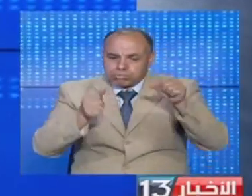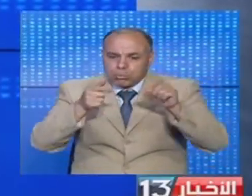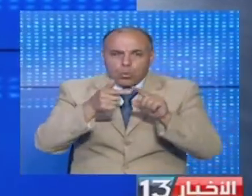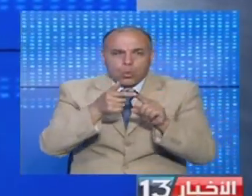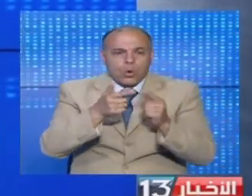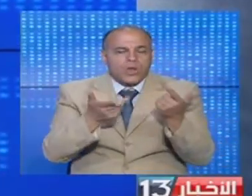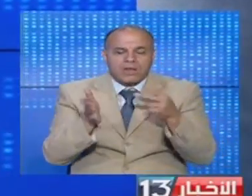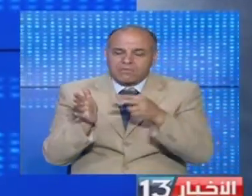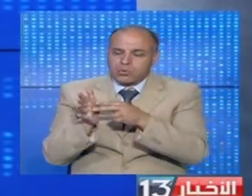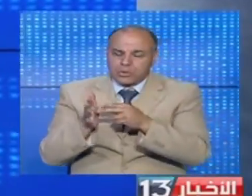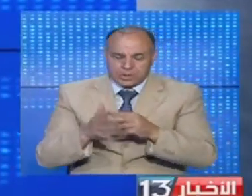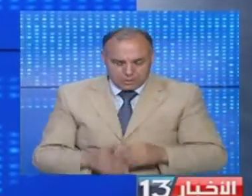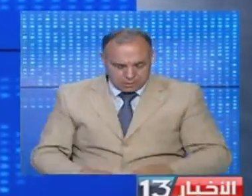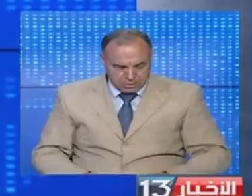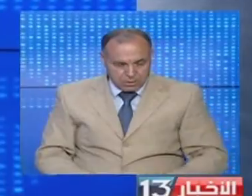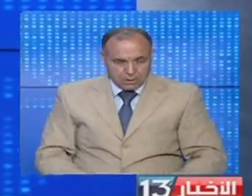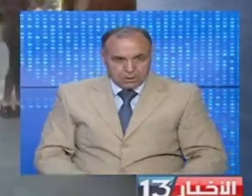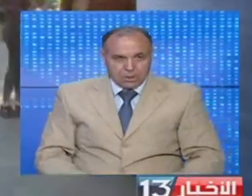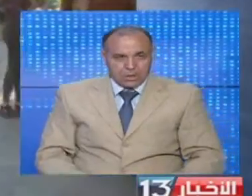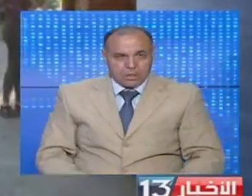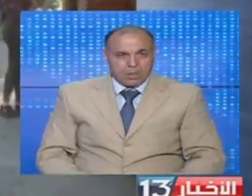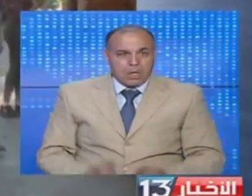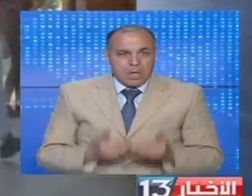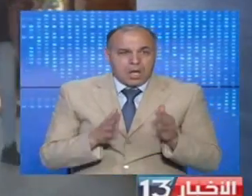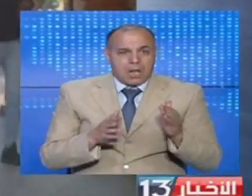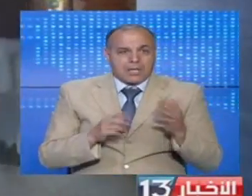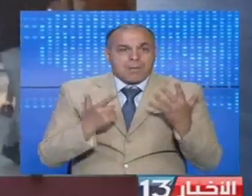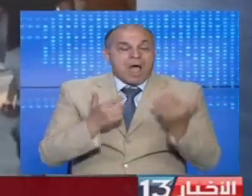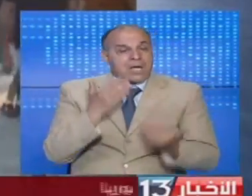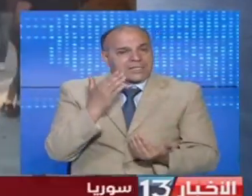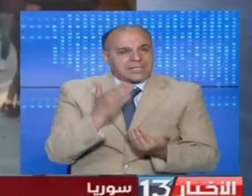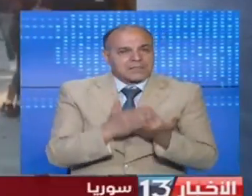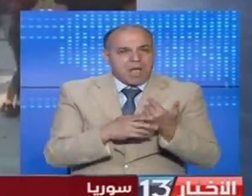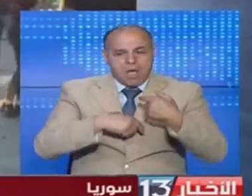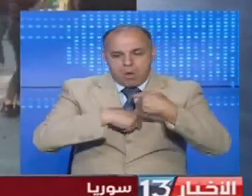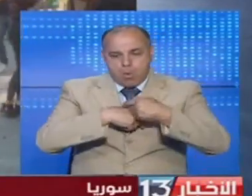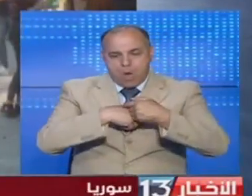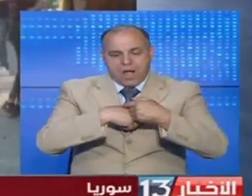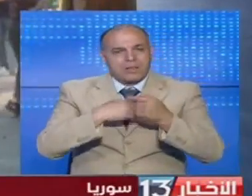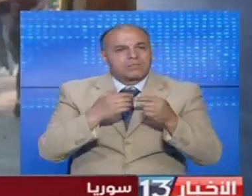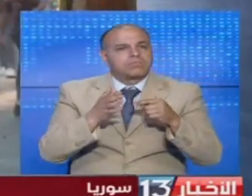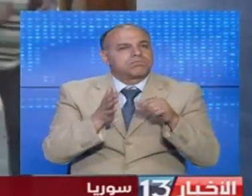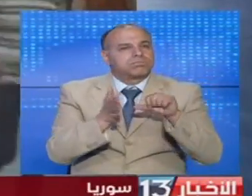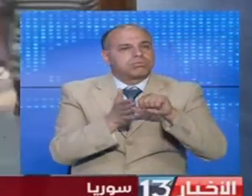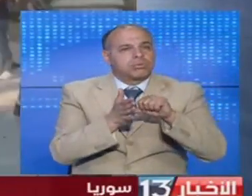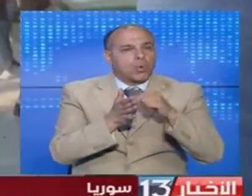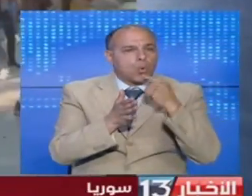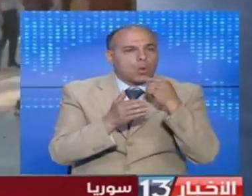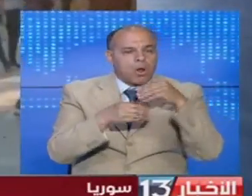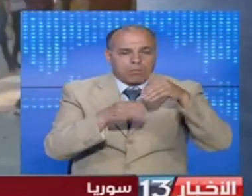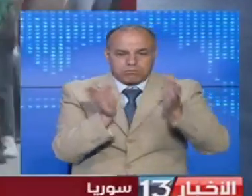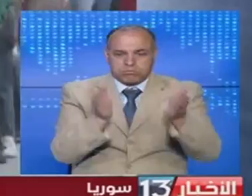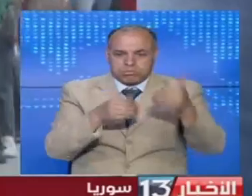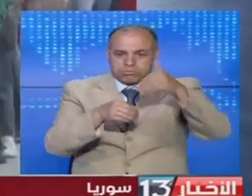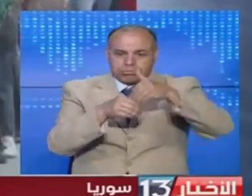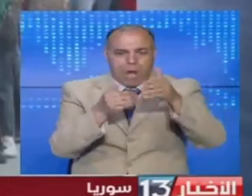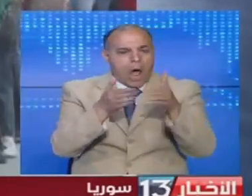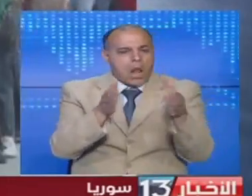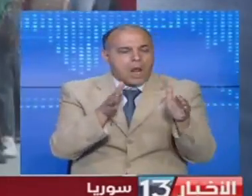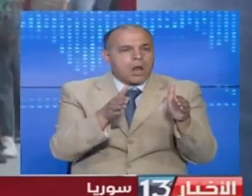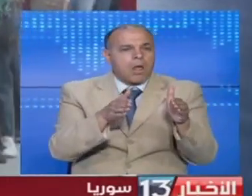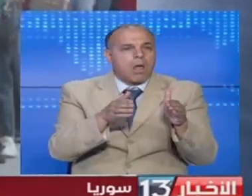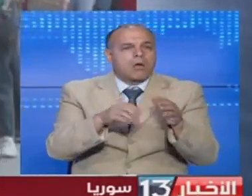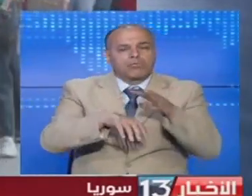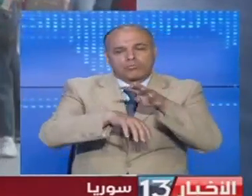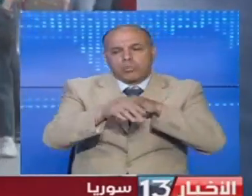في سوريا مع حلول السابعه صباحا بتوقيت دمشق فتحت اليوم مراكز الاقتراع الانتخابيه في